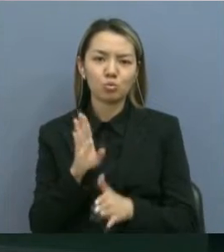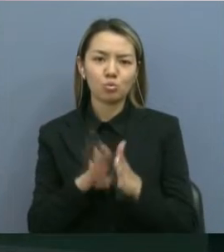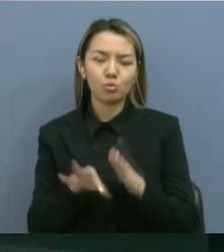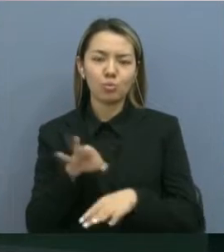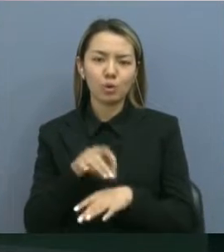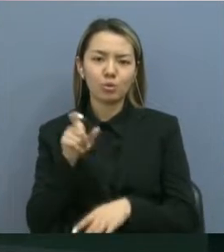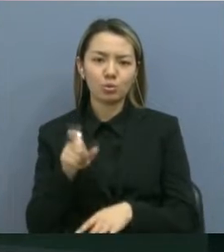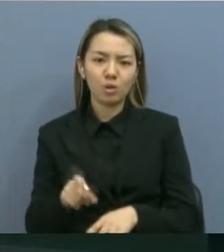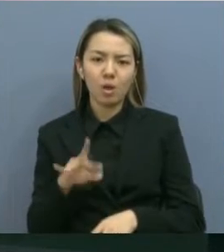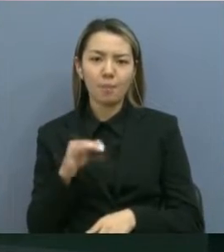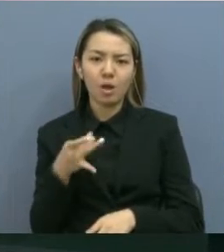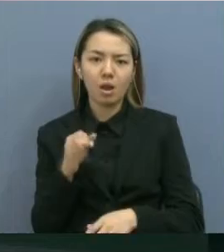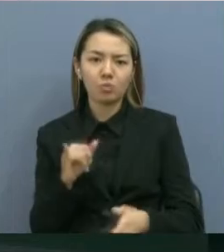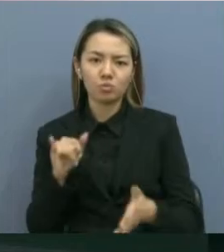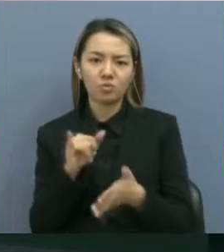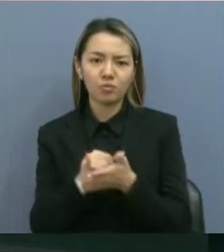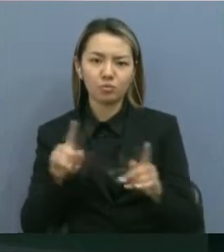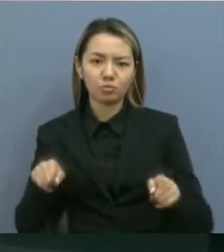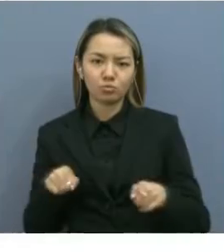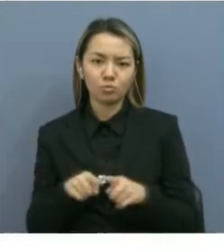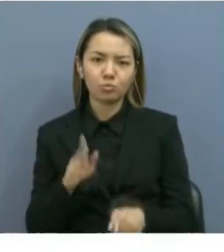науқастар жасанды аппаратқа қосылады.